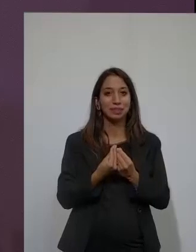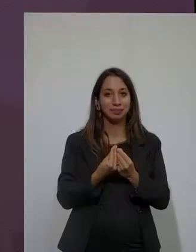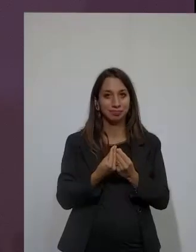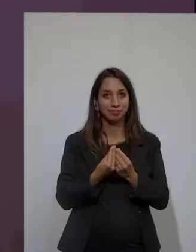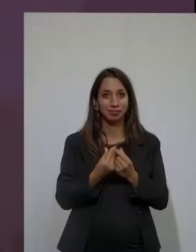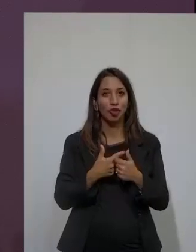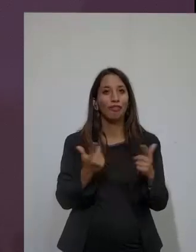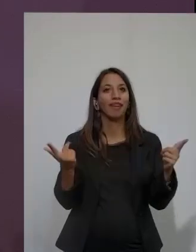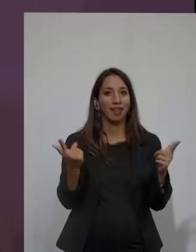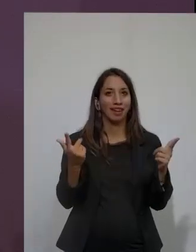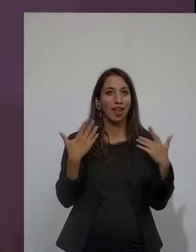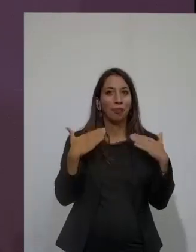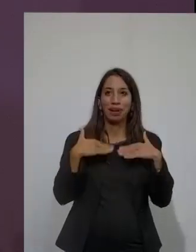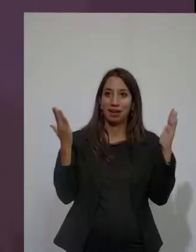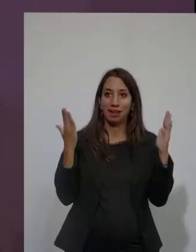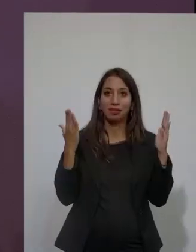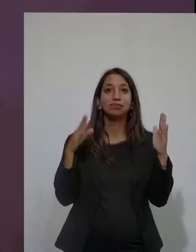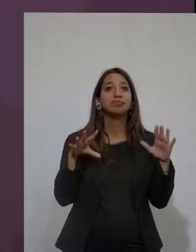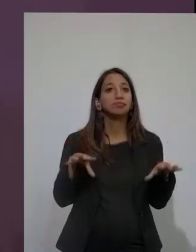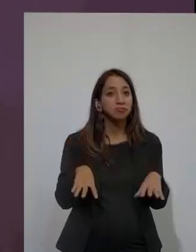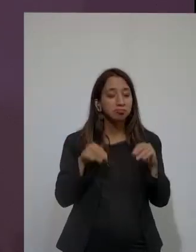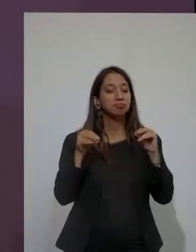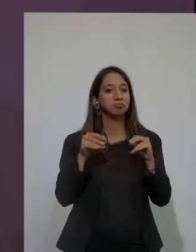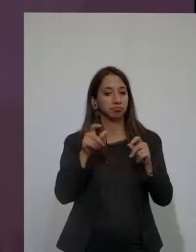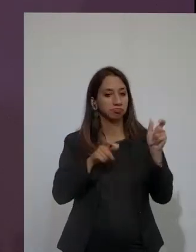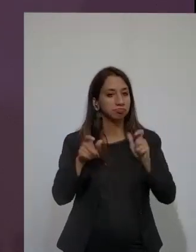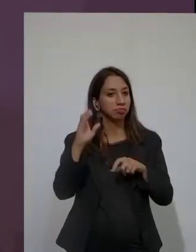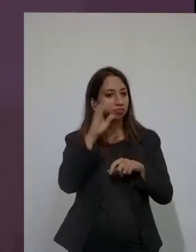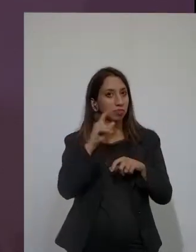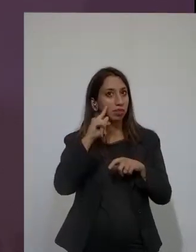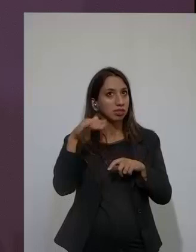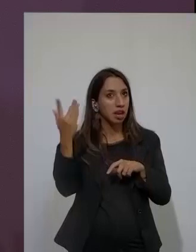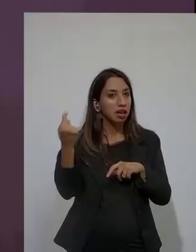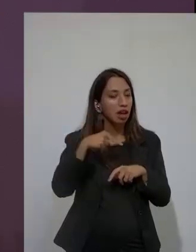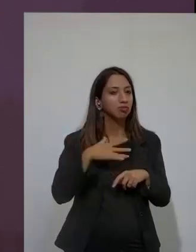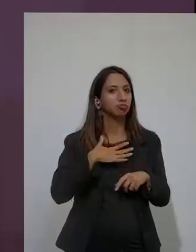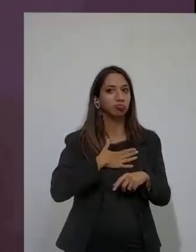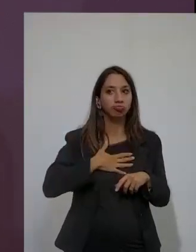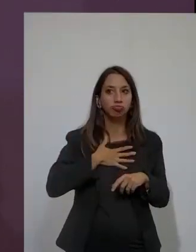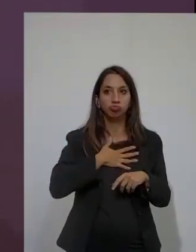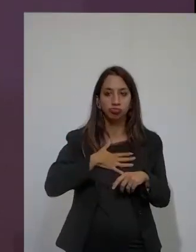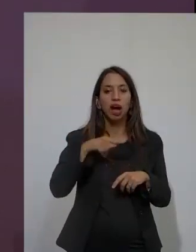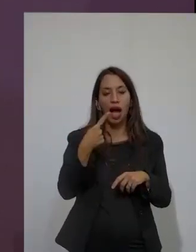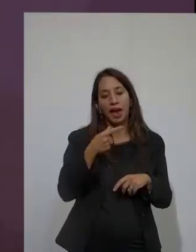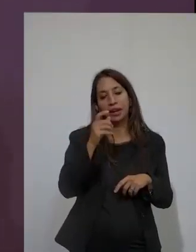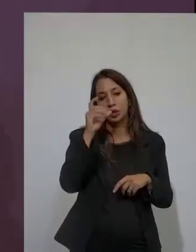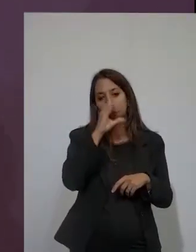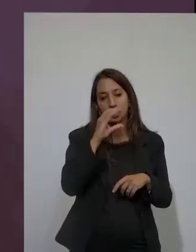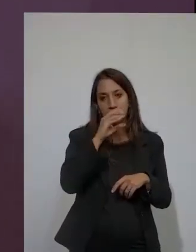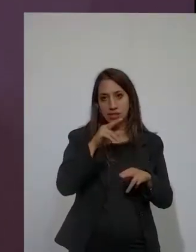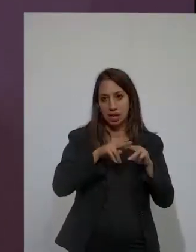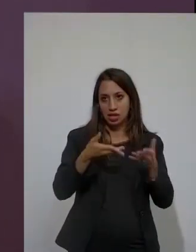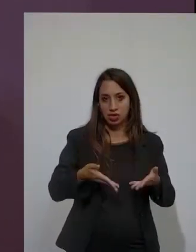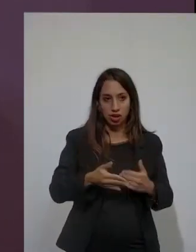sempre più ricercate e sempre più apprezzate dal turista straniero e non. Senz'altro le